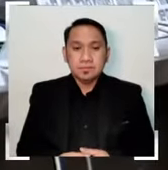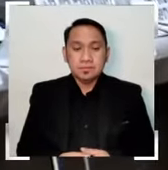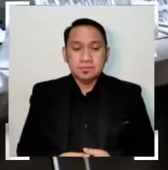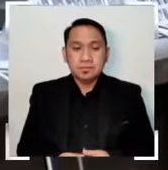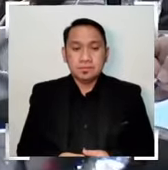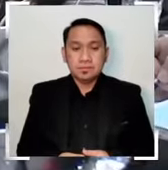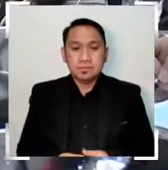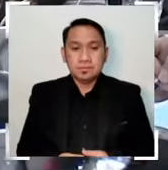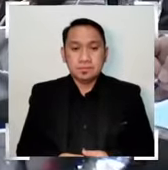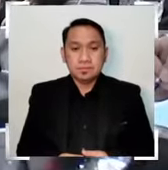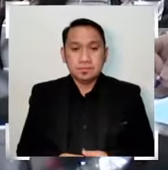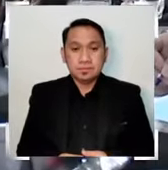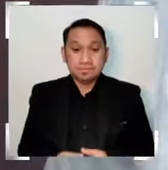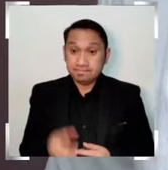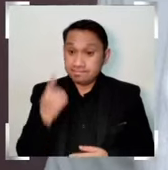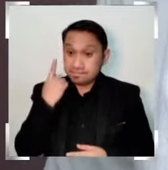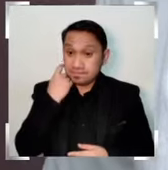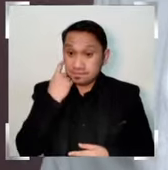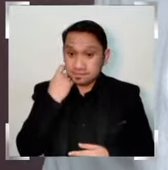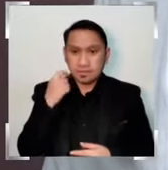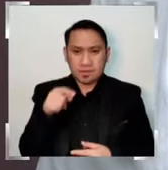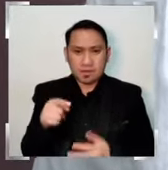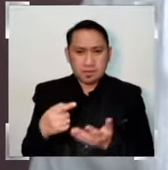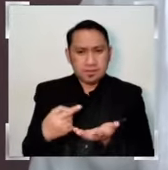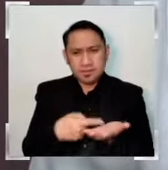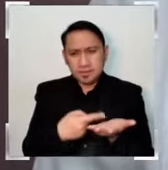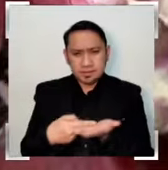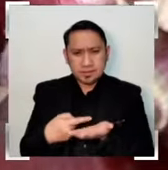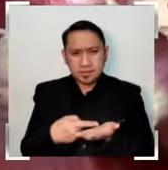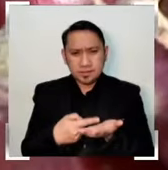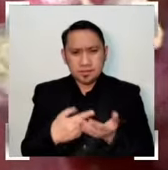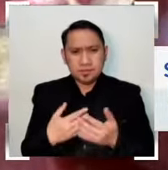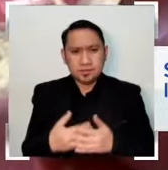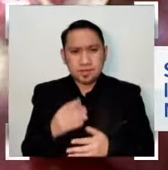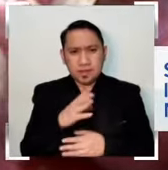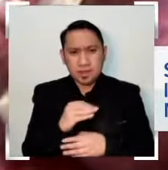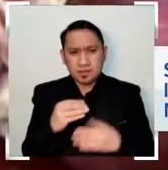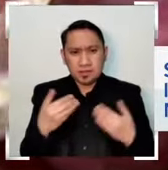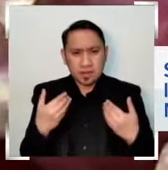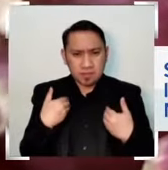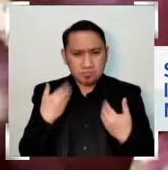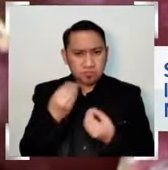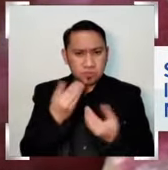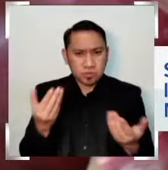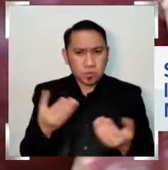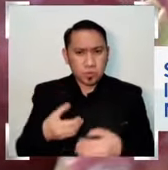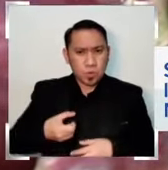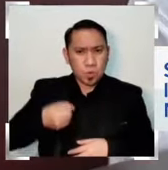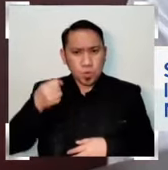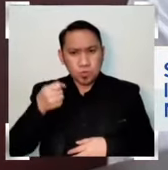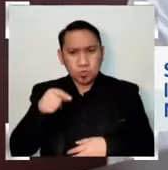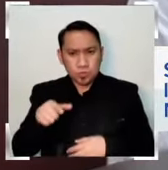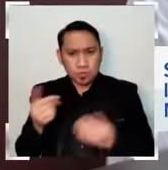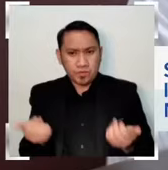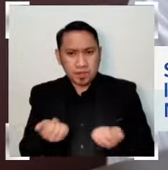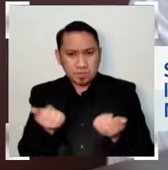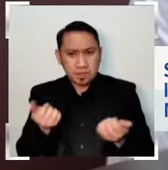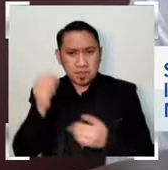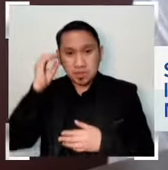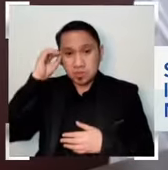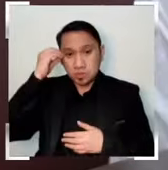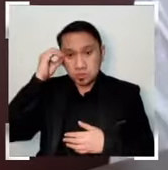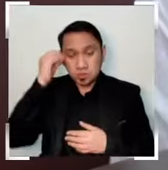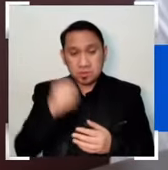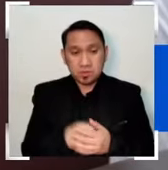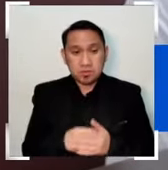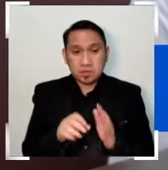Sa pagtinig kanina sa Kamara, may ibinulgar na modus para ipitin umano ang supply ng sibuyas. Bibili niya po yung lahat